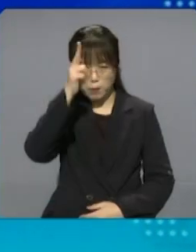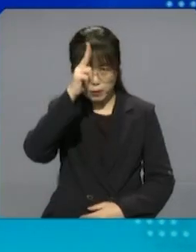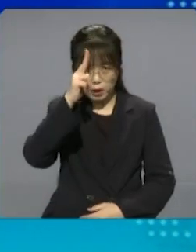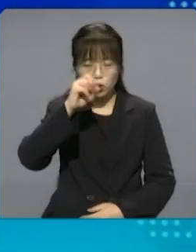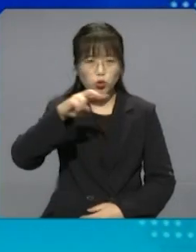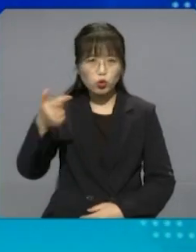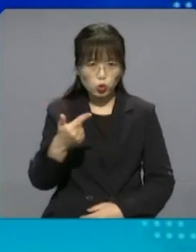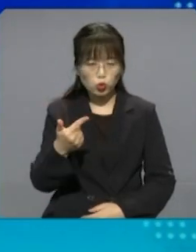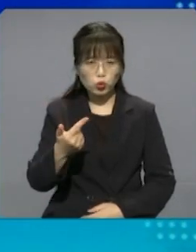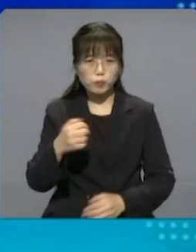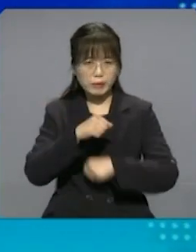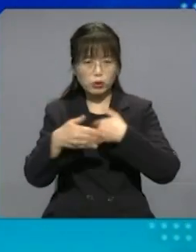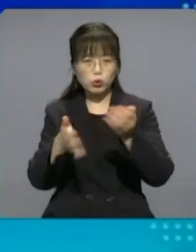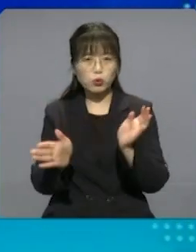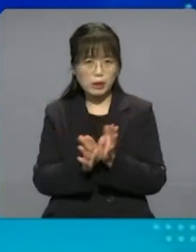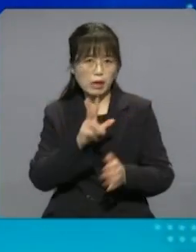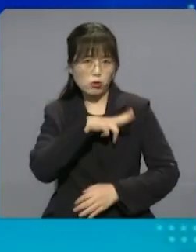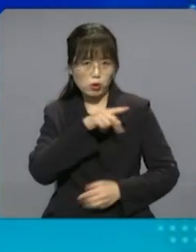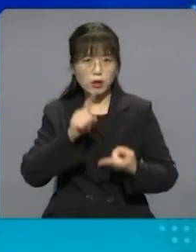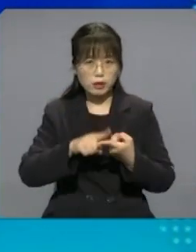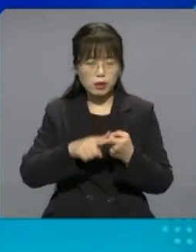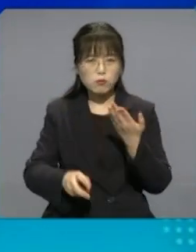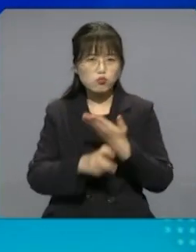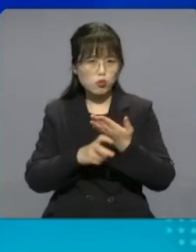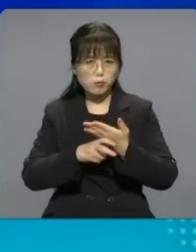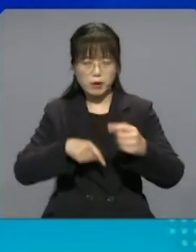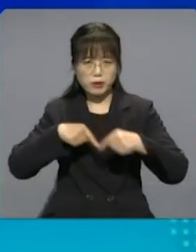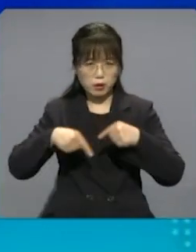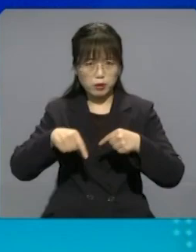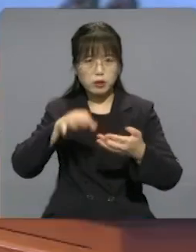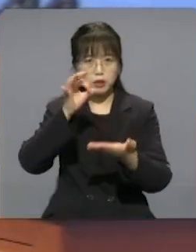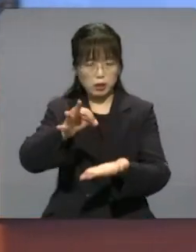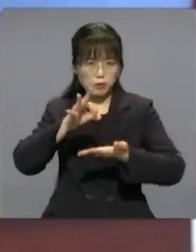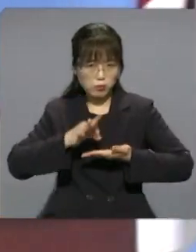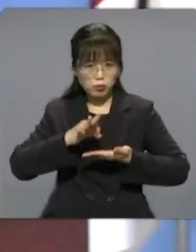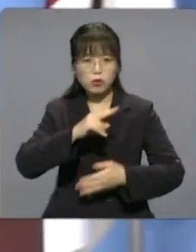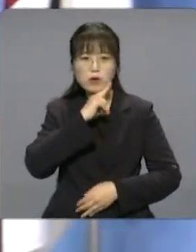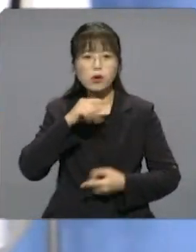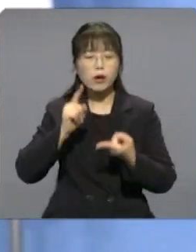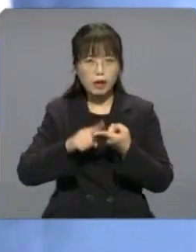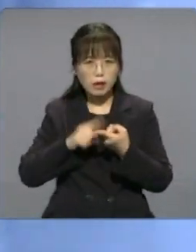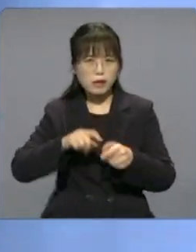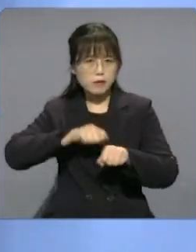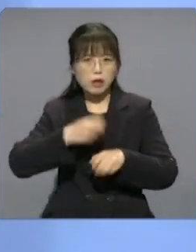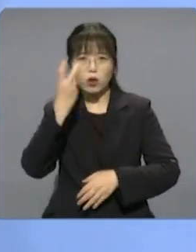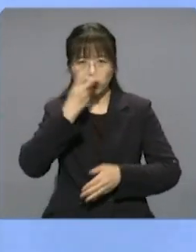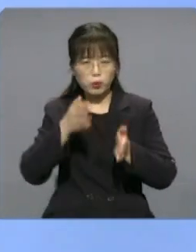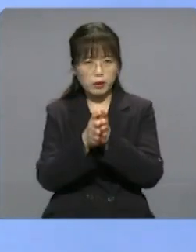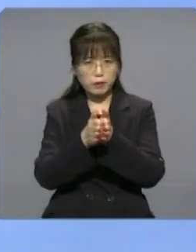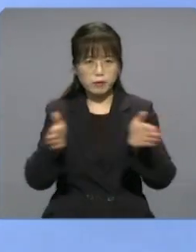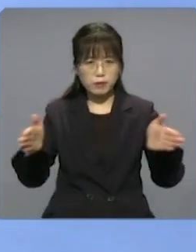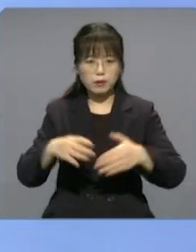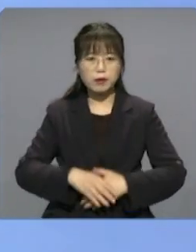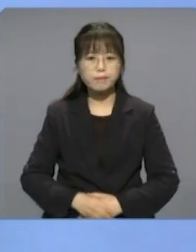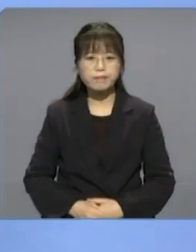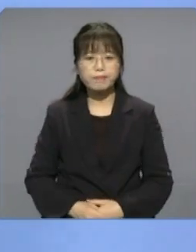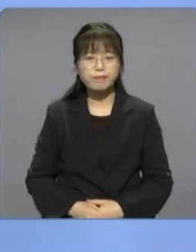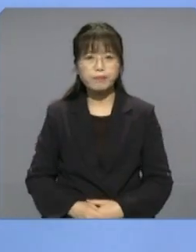검찰이 윤관석 더불어민주당 의원의 불법 정치자금 수수 의혹과 관련해 강제 수사에 나섰습니다.